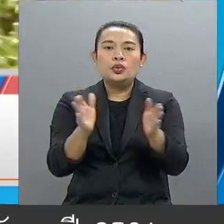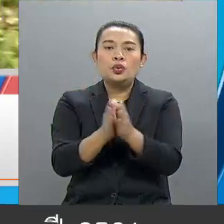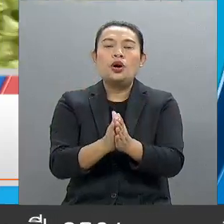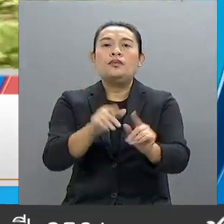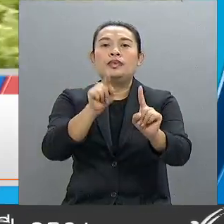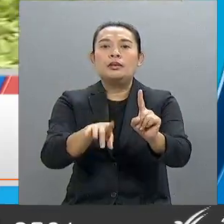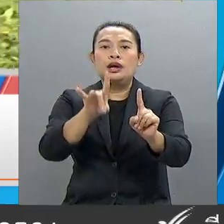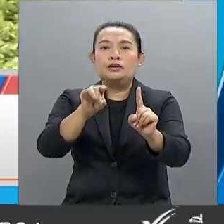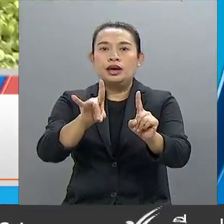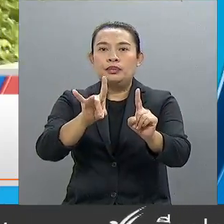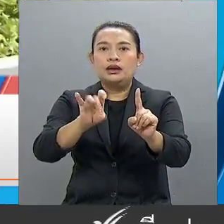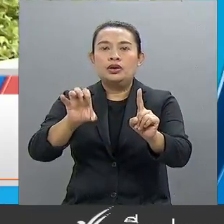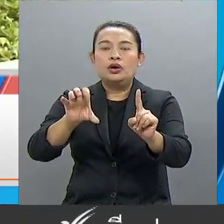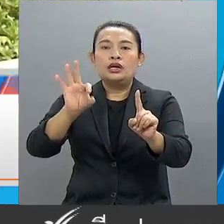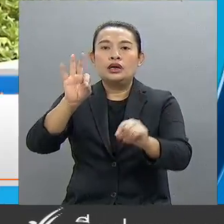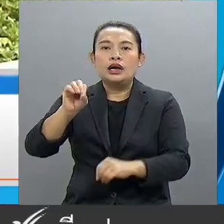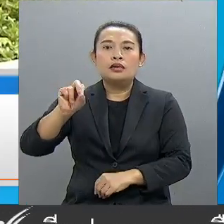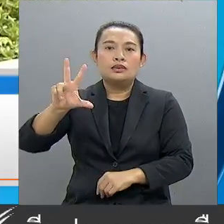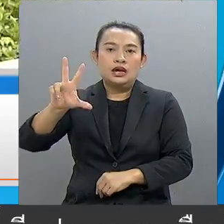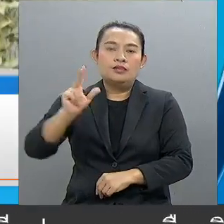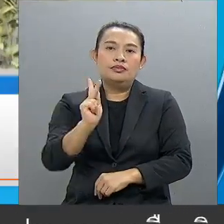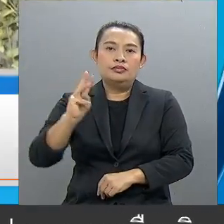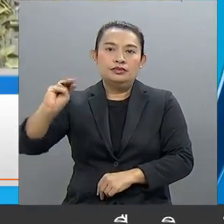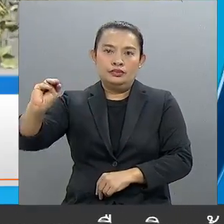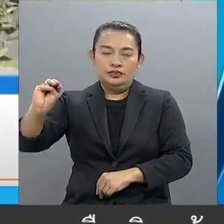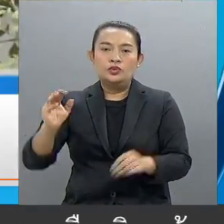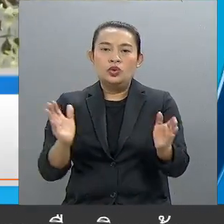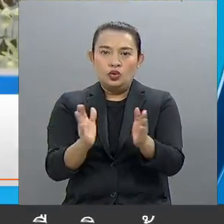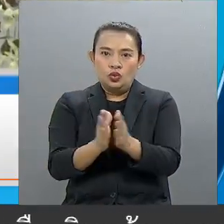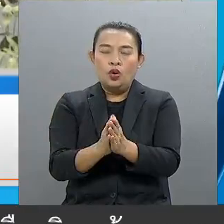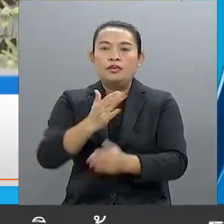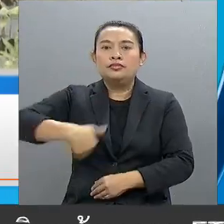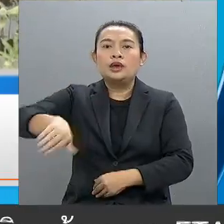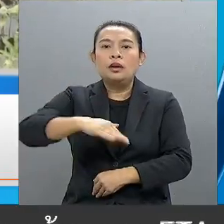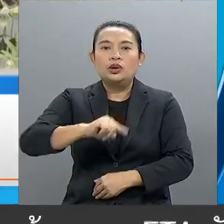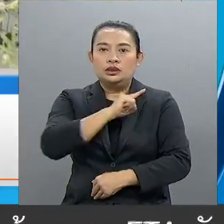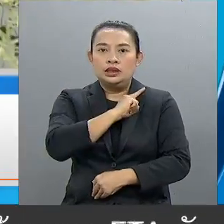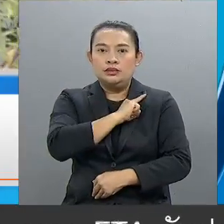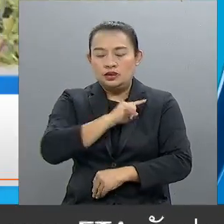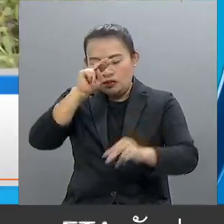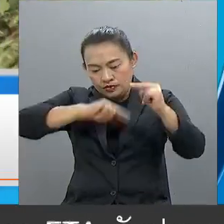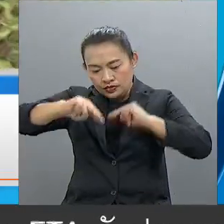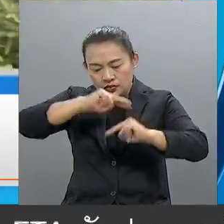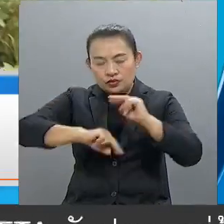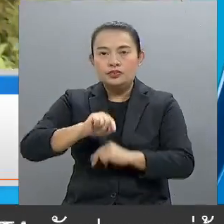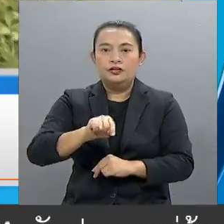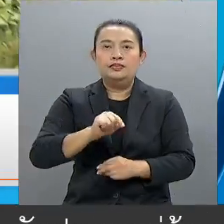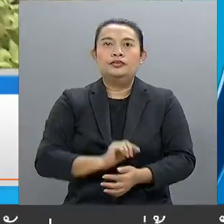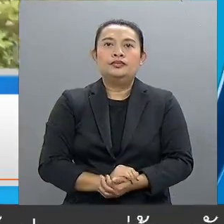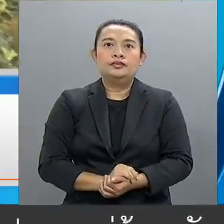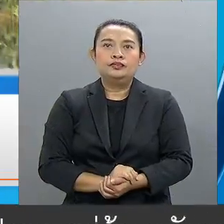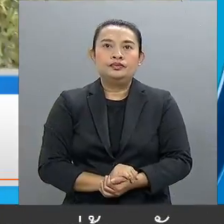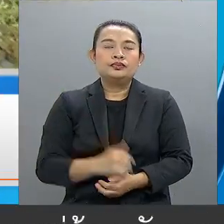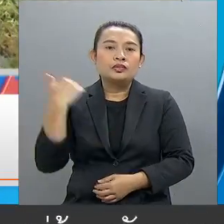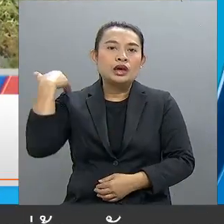1,893 กิโลเมตรนะฮะ ค ่ ะ อันนี้คือสิ่งที่ทางชลประทานต้องดูแลในขณะเดียวกันนะครับแล้วก็มีคลองส่งน้ำนะประ